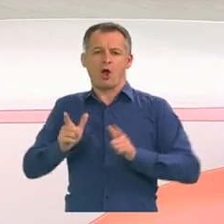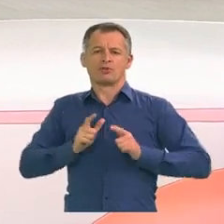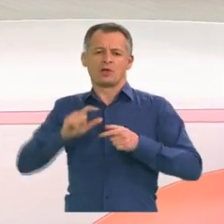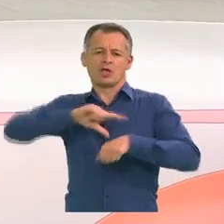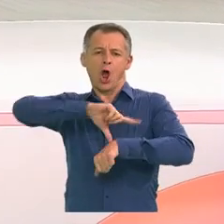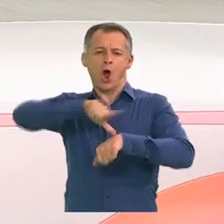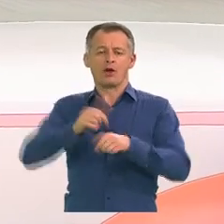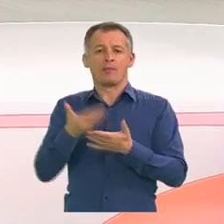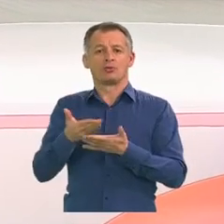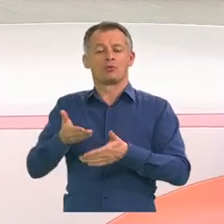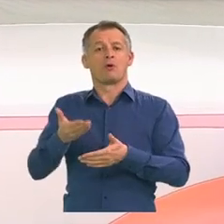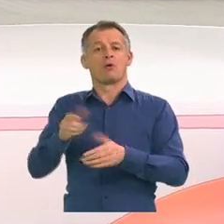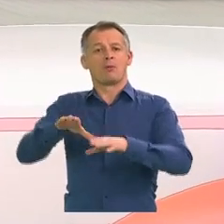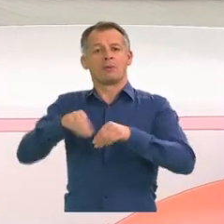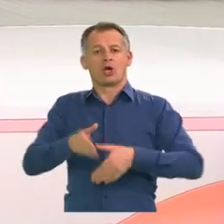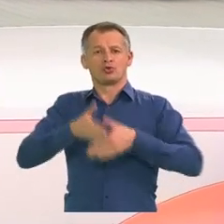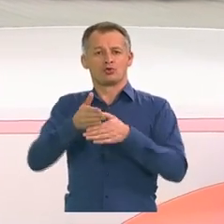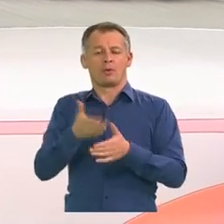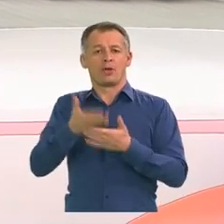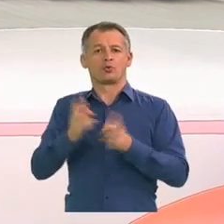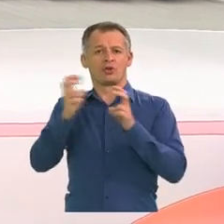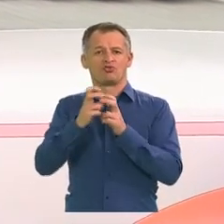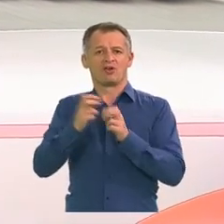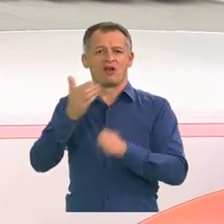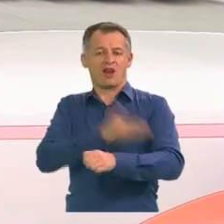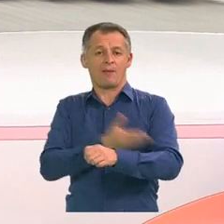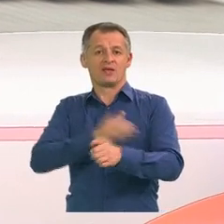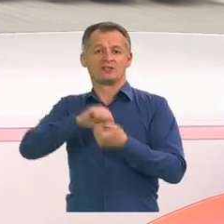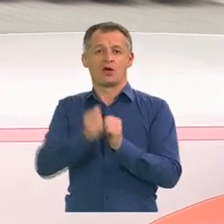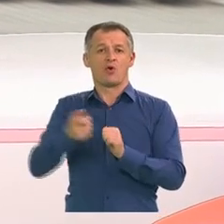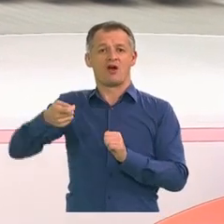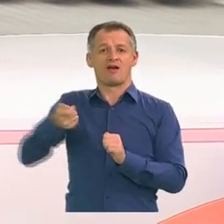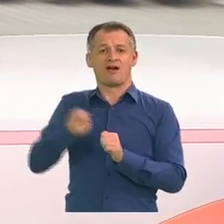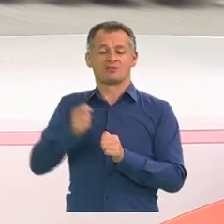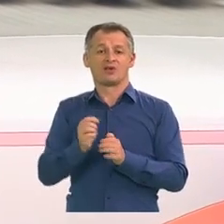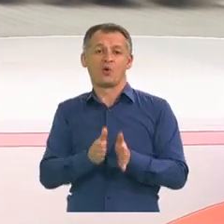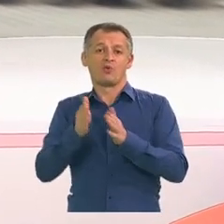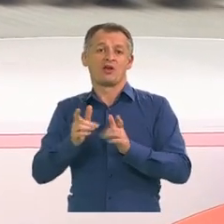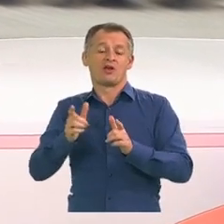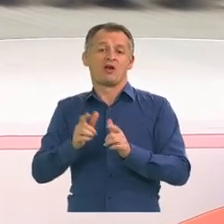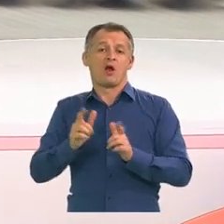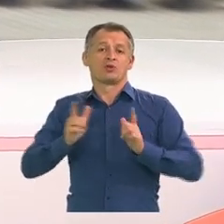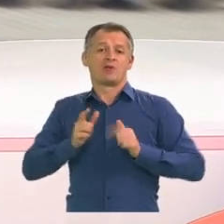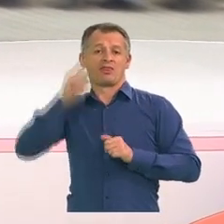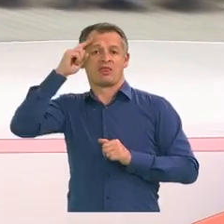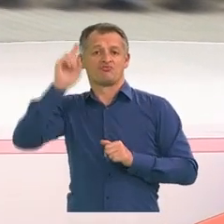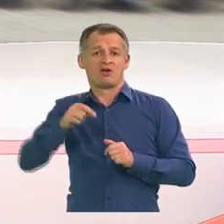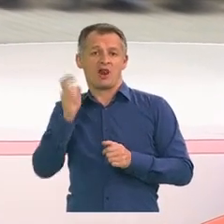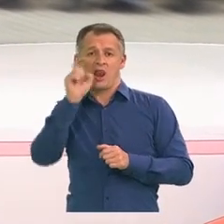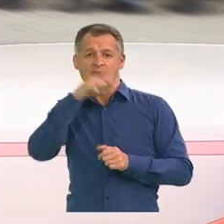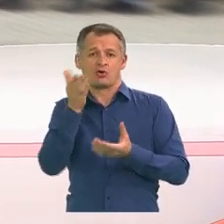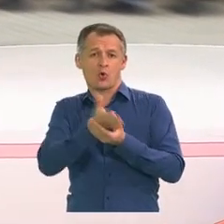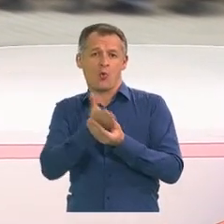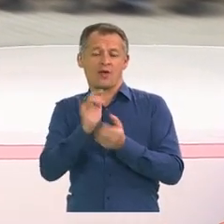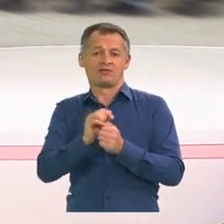primească ajutoare la energie, lemne sau gaze. Cum era de așteptat, unii au stat degeaba. Le lipseau acte la dosar. Așa că zilele următoare